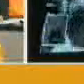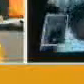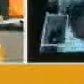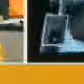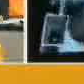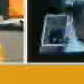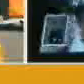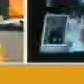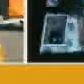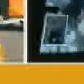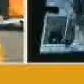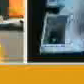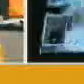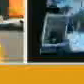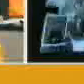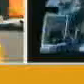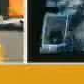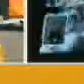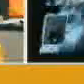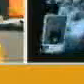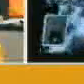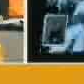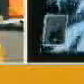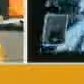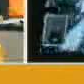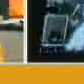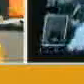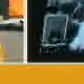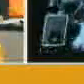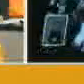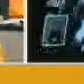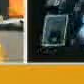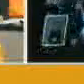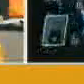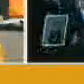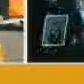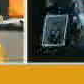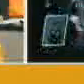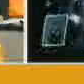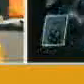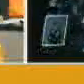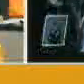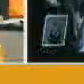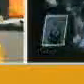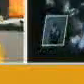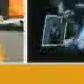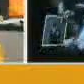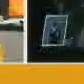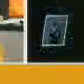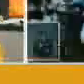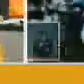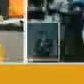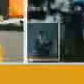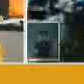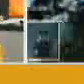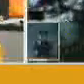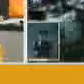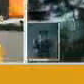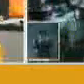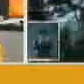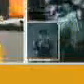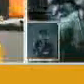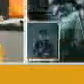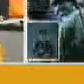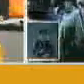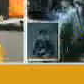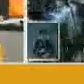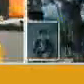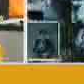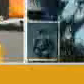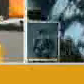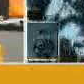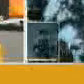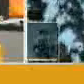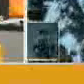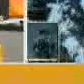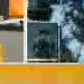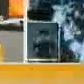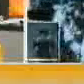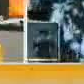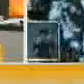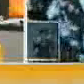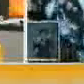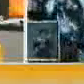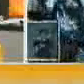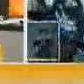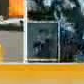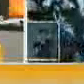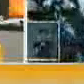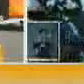มันก็ไม่ถูกต้องที่ผมไปทำผู้หญิงแต่ผมขอยืนยันว่าต้องการจะให้ผมเล่าเหตุการณ์ทั้งหมดไหม เดี๋ยวก่อนกวีไกร ก